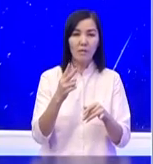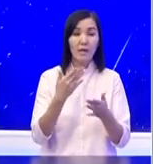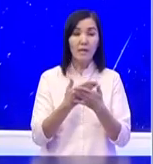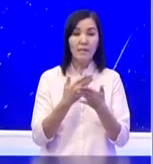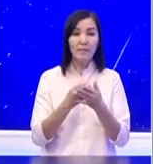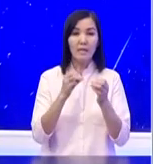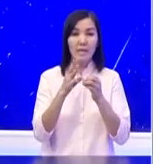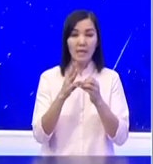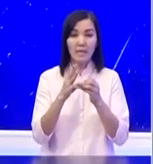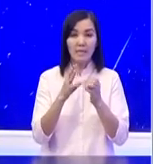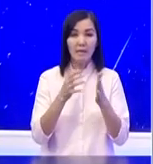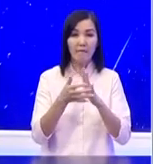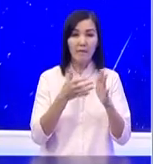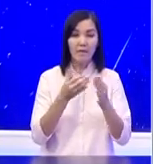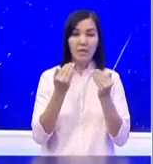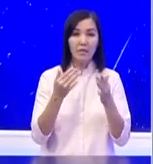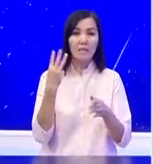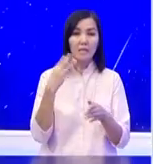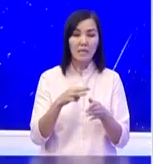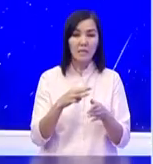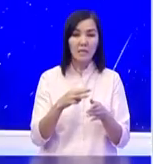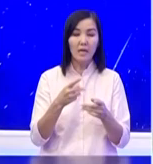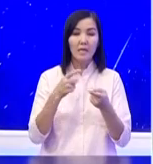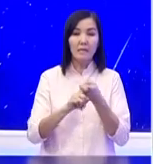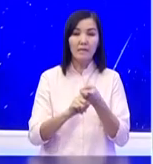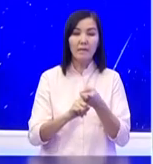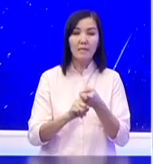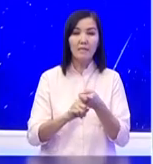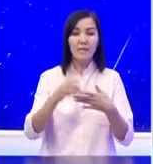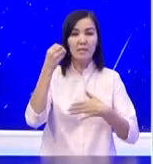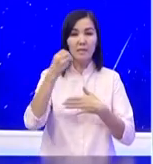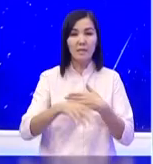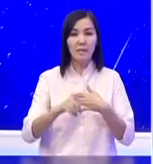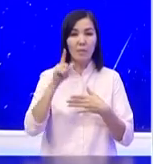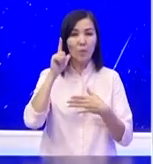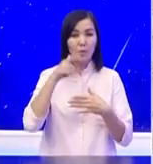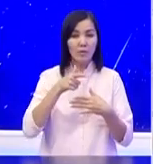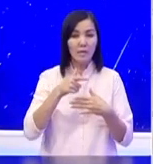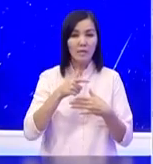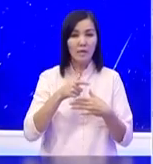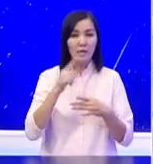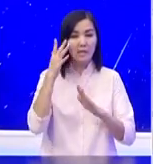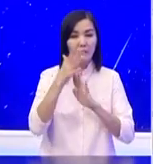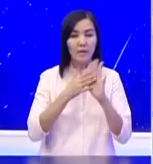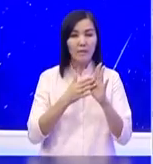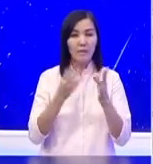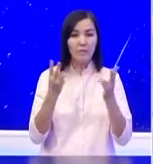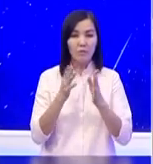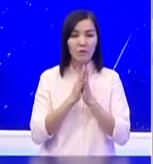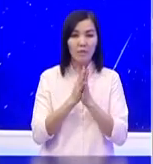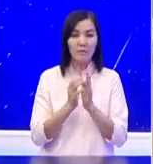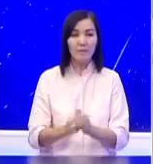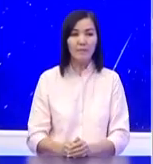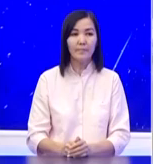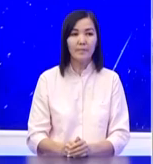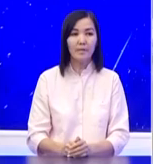примерно 13 выездов, то сейчас более 30. В связи с этим сотрудники колл-центра и медики просят с пониманием отнестись к сложившейся ситуации. В